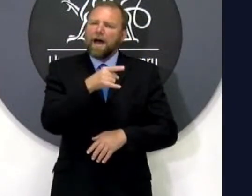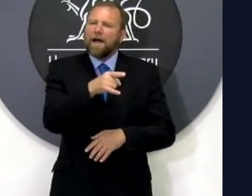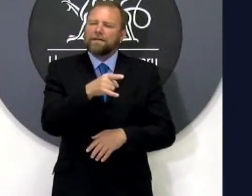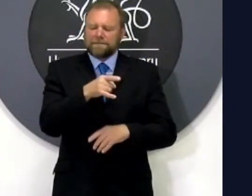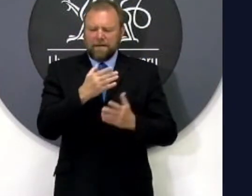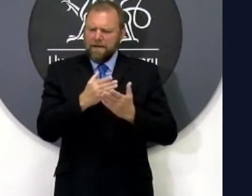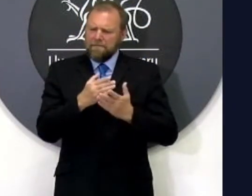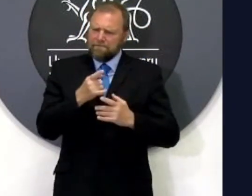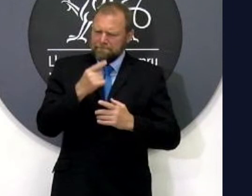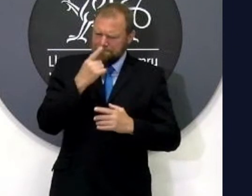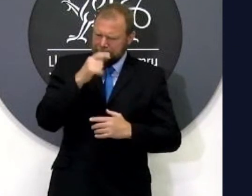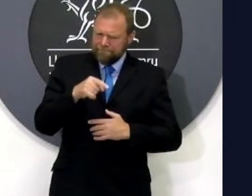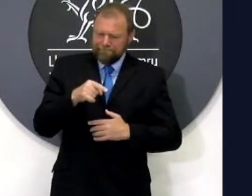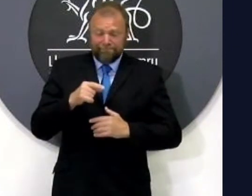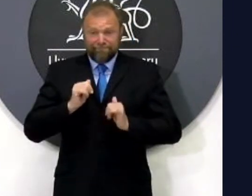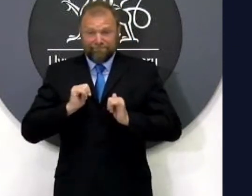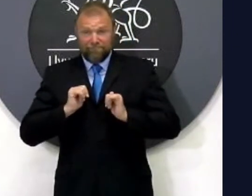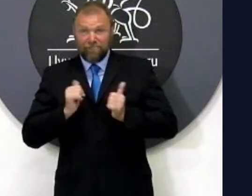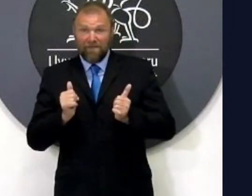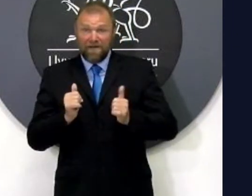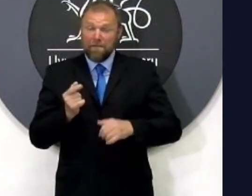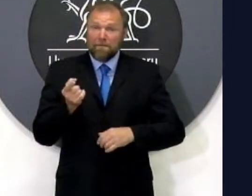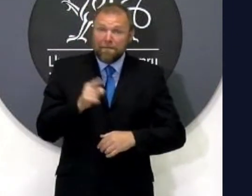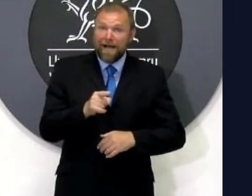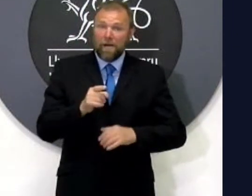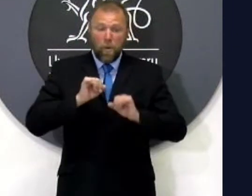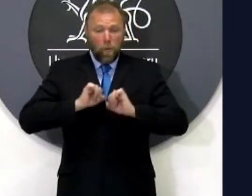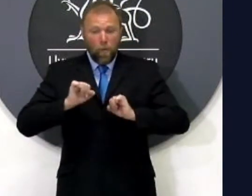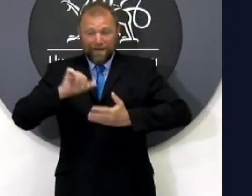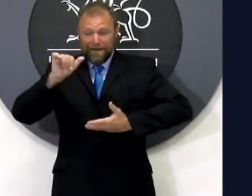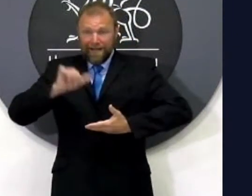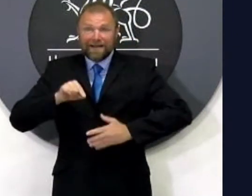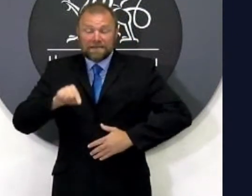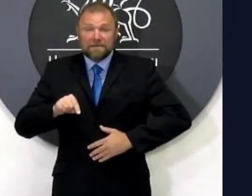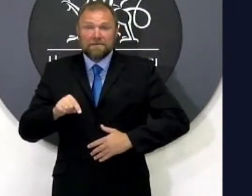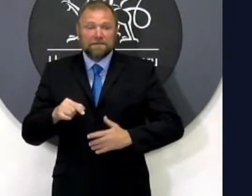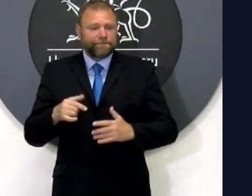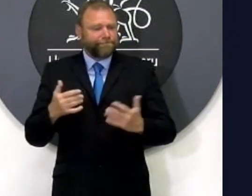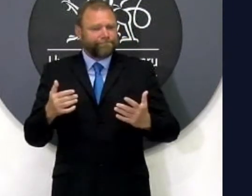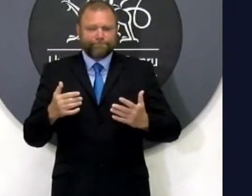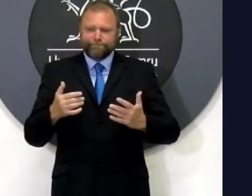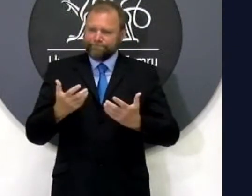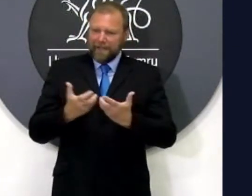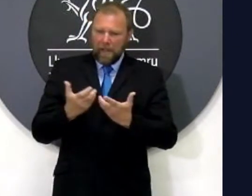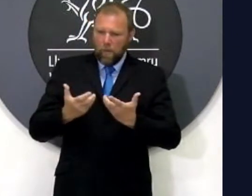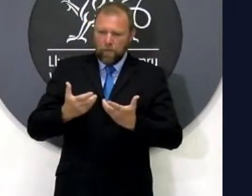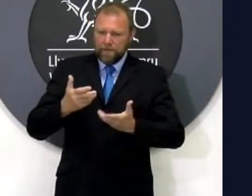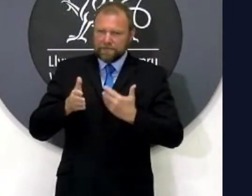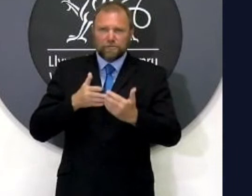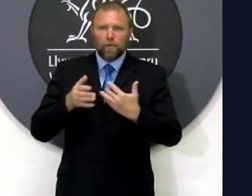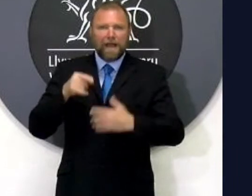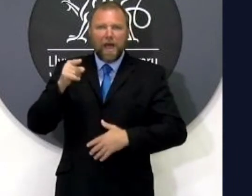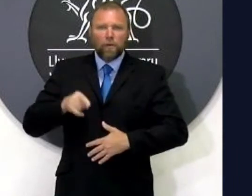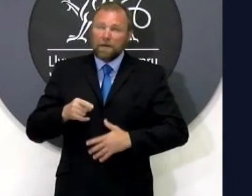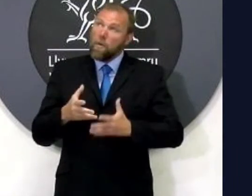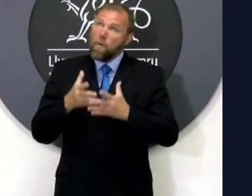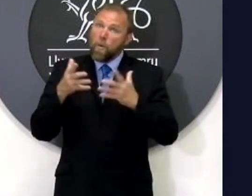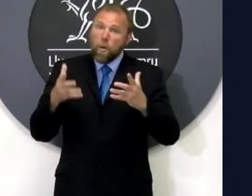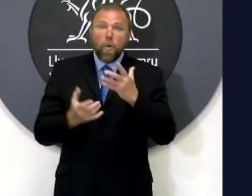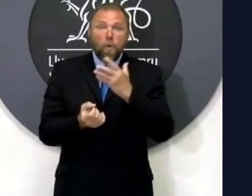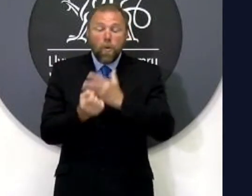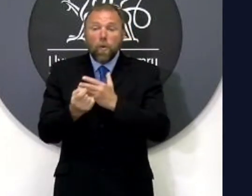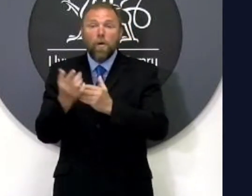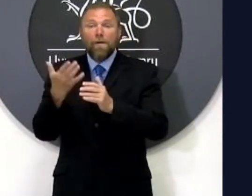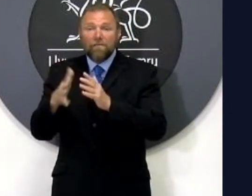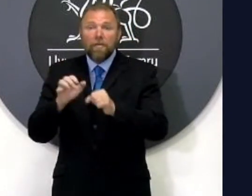can go about recovering in terms of waiting lists and how we can really tackle the issues that have arisen as a